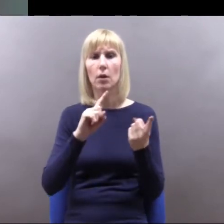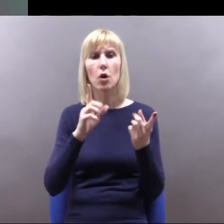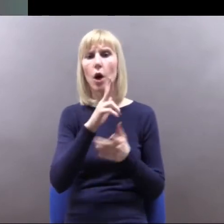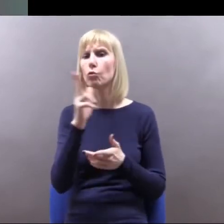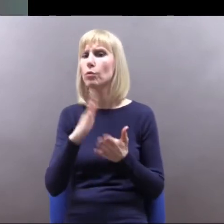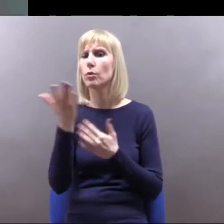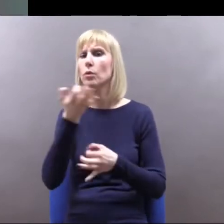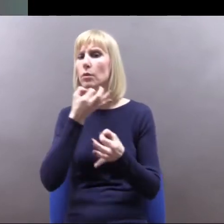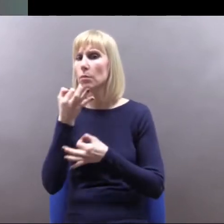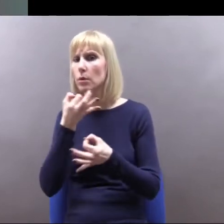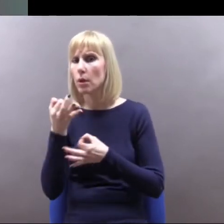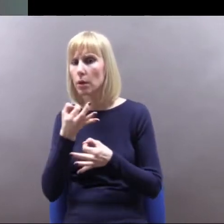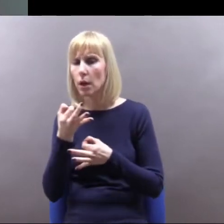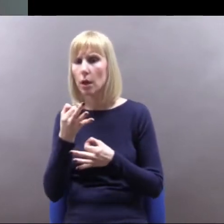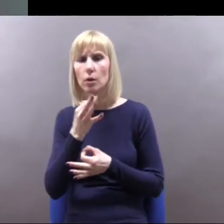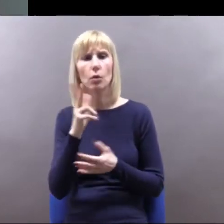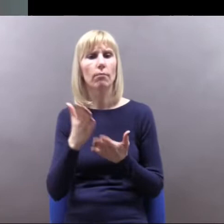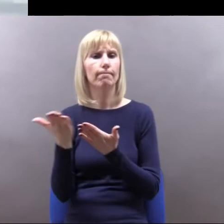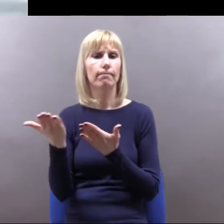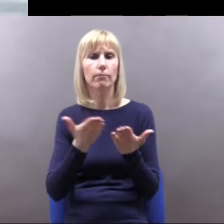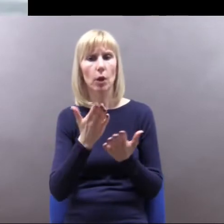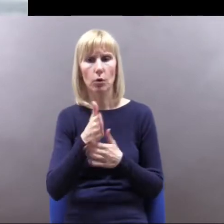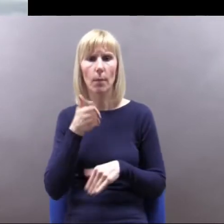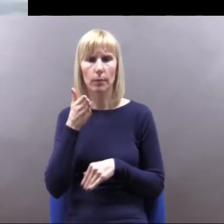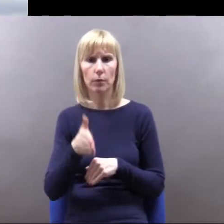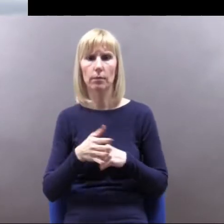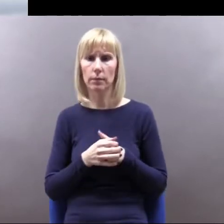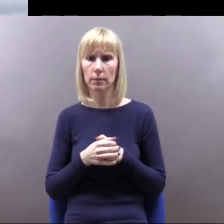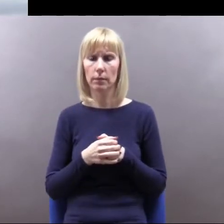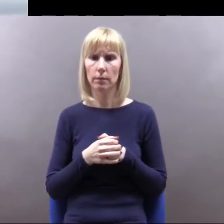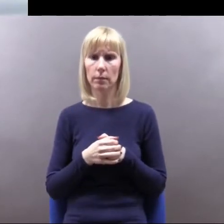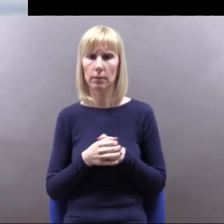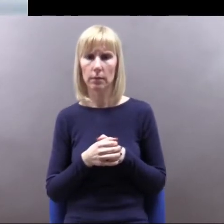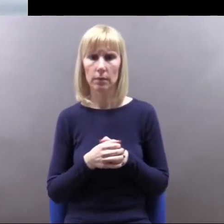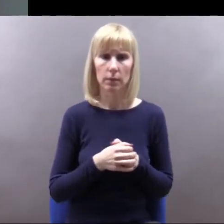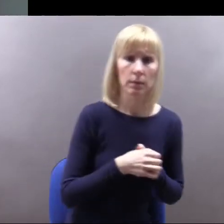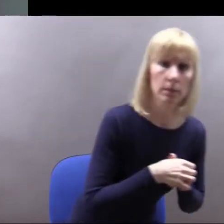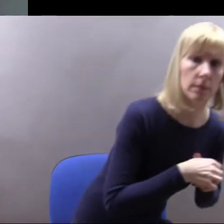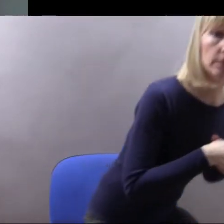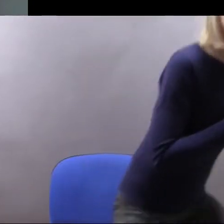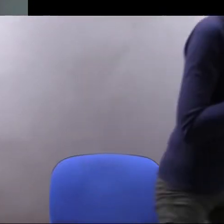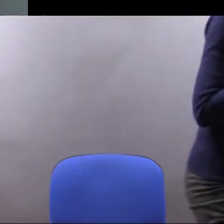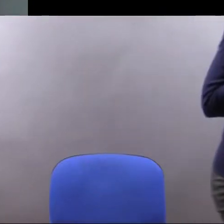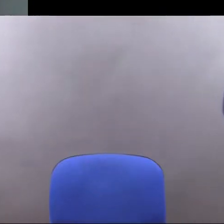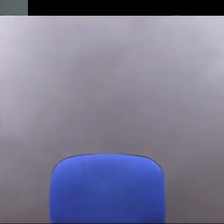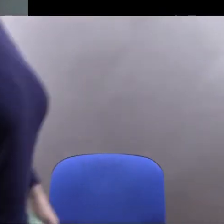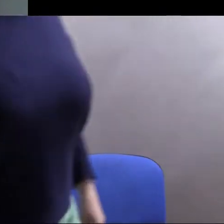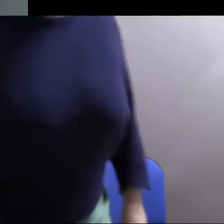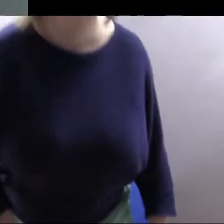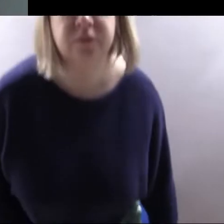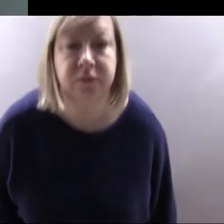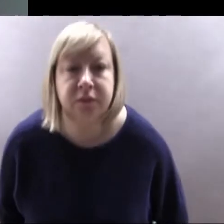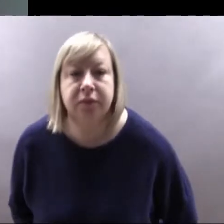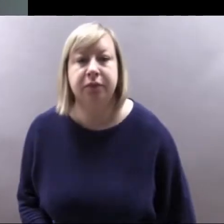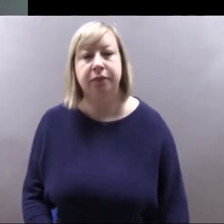w międzyczasie, że w jednym z urzędów był schodołaz, nikt z niego nie był zadowolony. A czy coś jeszcze się